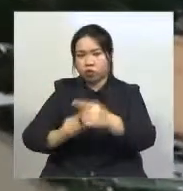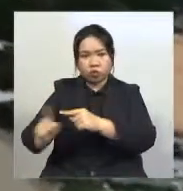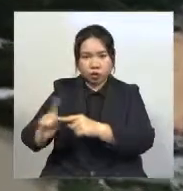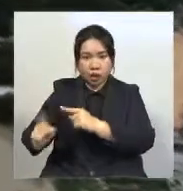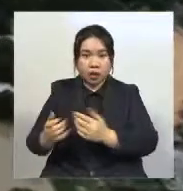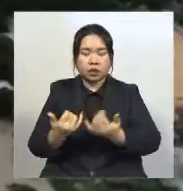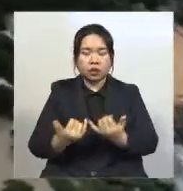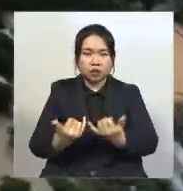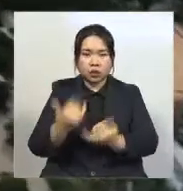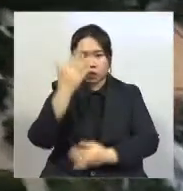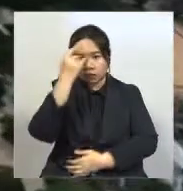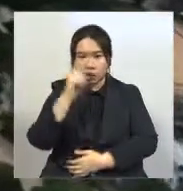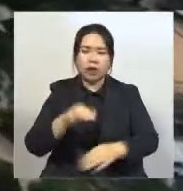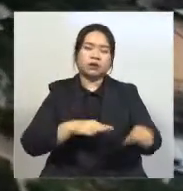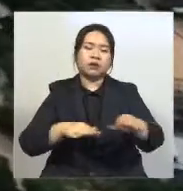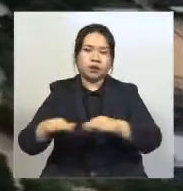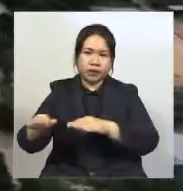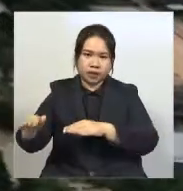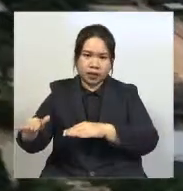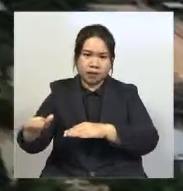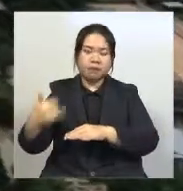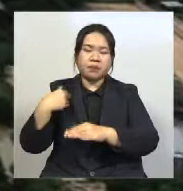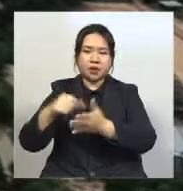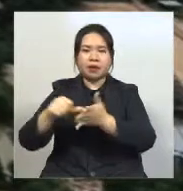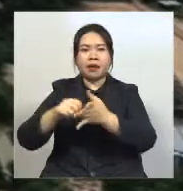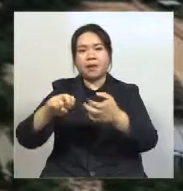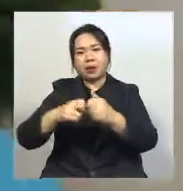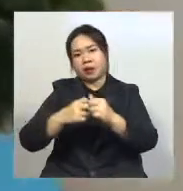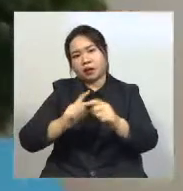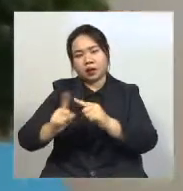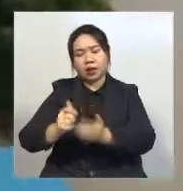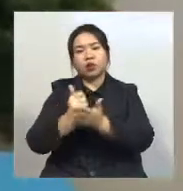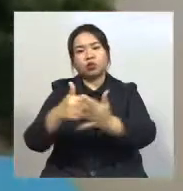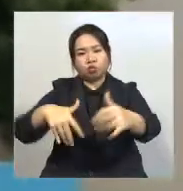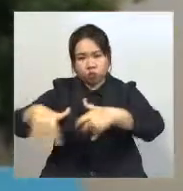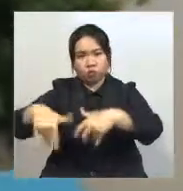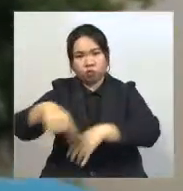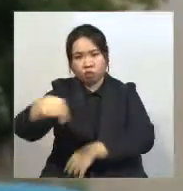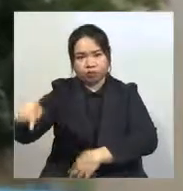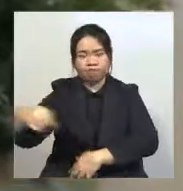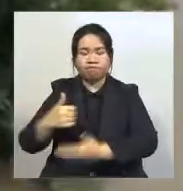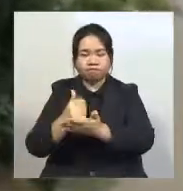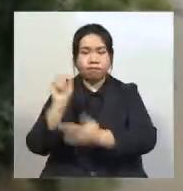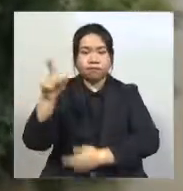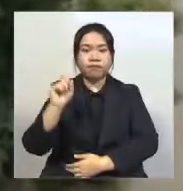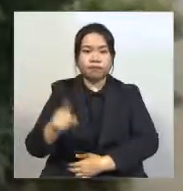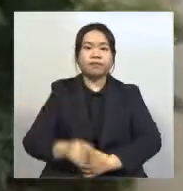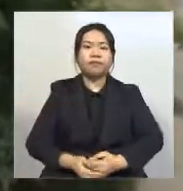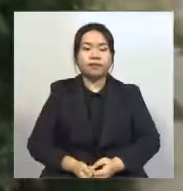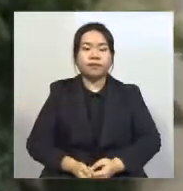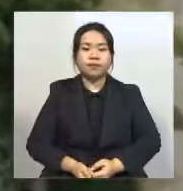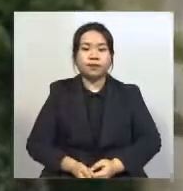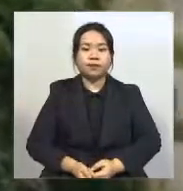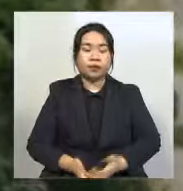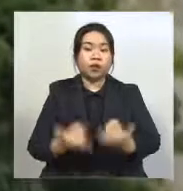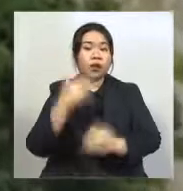ทั้งนี้เพื่อเตรียมการแล้วก็เพื่อที่จะได้แก้ไขปัญหาให้ความช่วยเหลือประชาชนผู้ประสบภัยได้อย่างทันท่วงที ส่